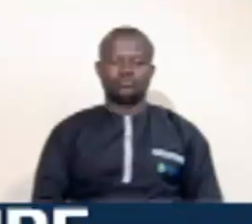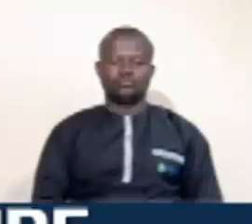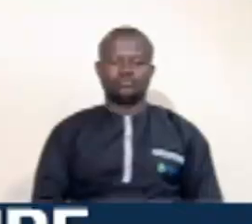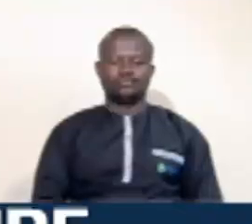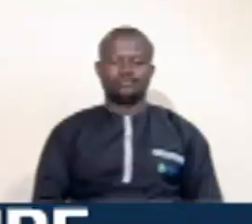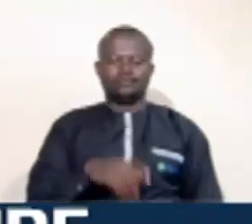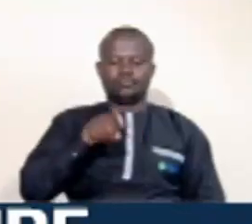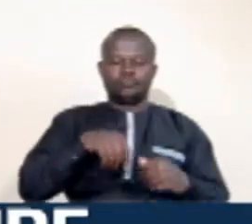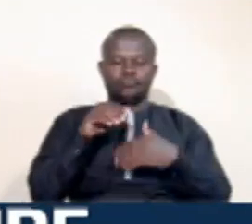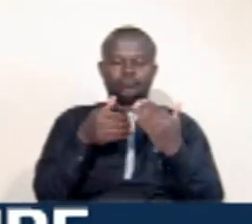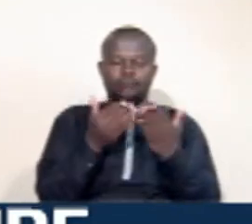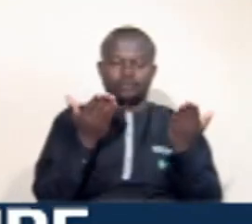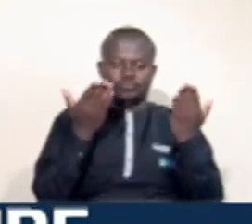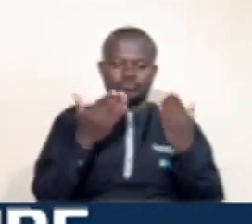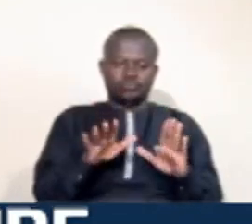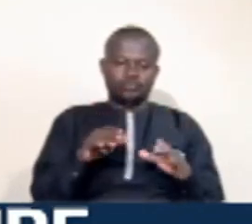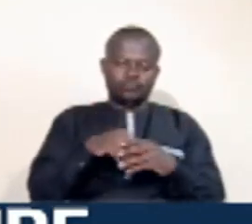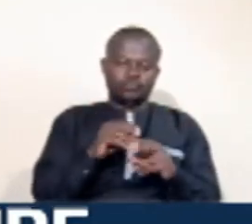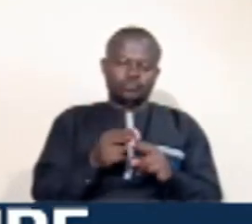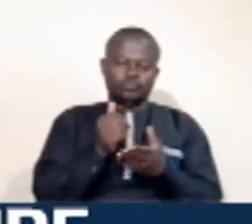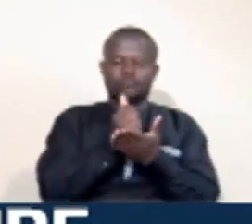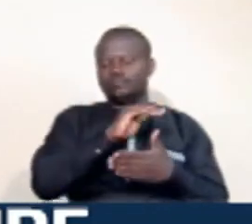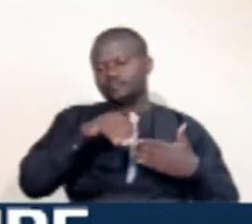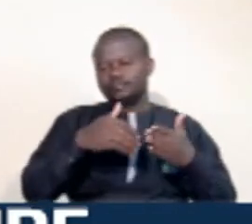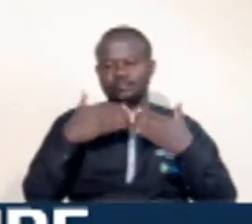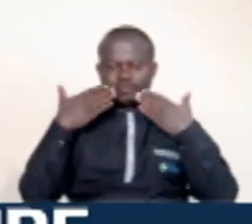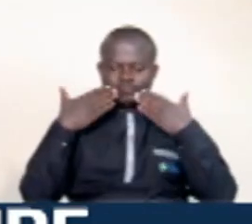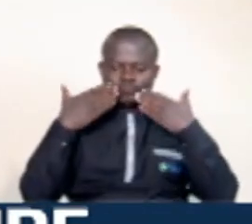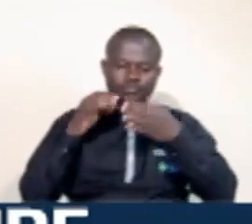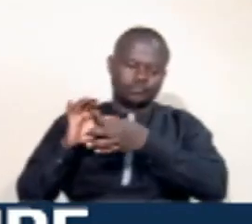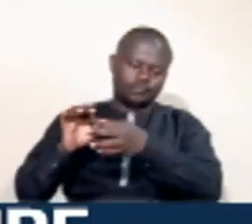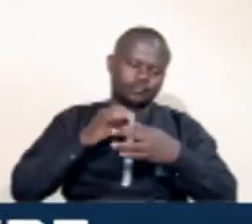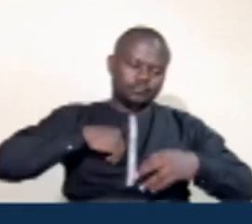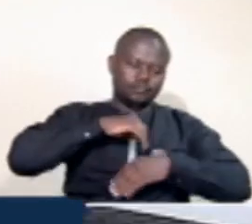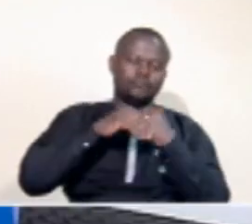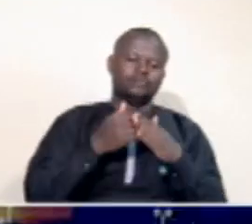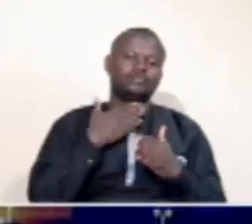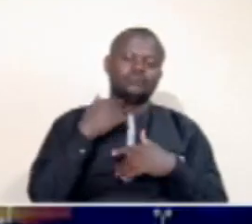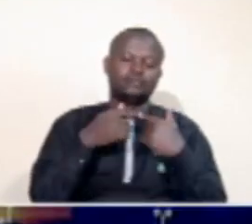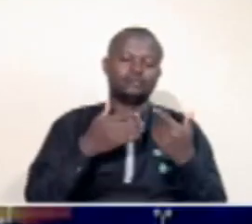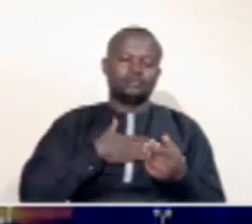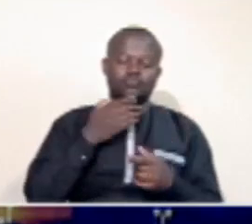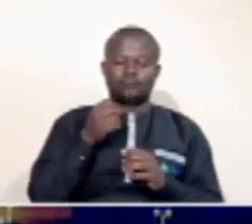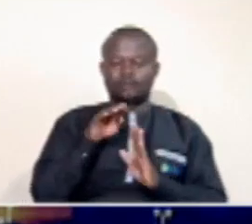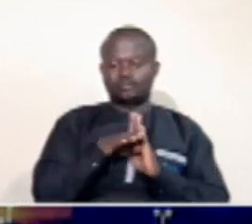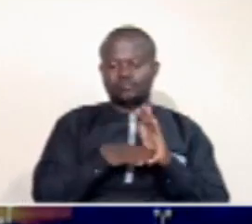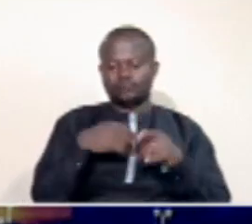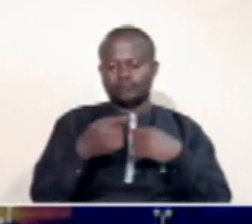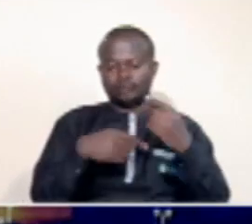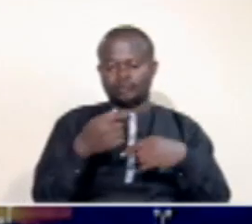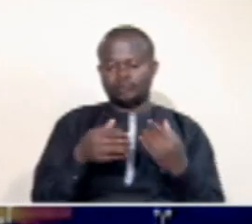Naha dusoreje aya makuru mu izina ry'abamfashe bose turabashimiye kuba mwabanye natwe reka tubifurize gukomeza kunagerwa n'izindi gahunda televiziyo Rwanda